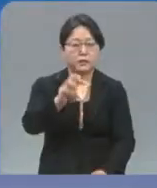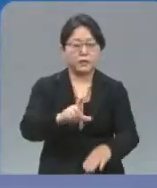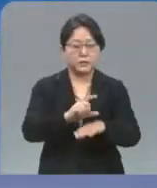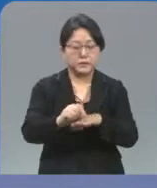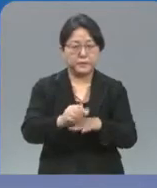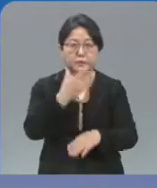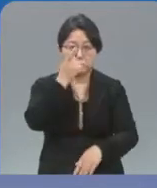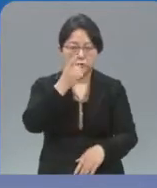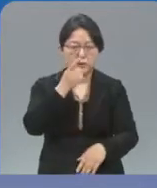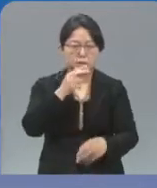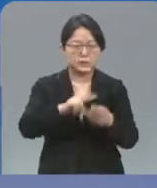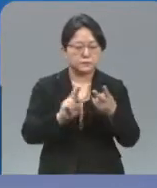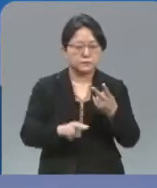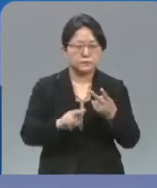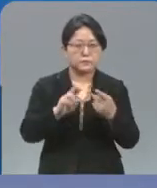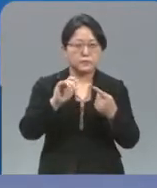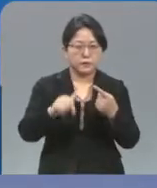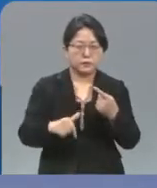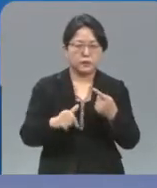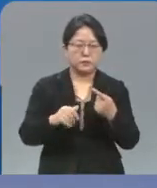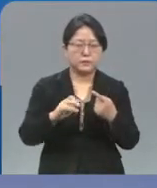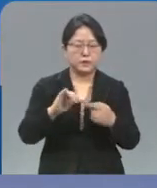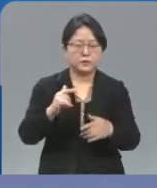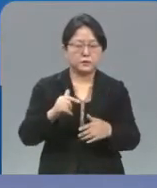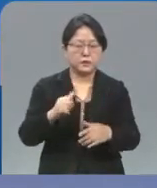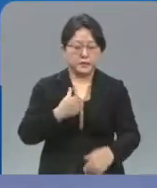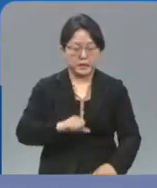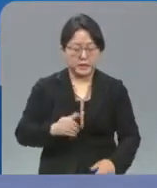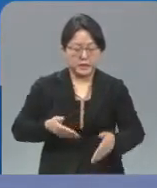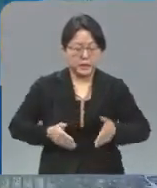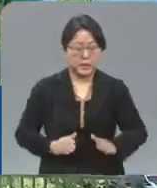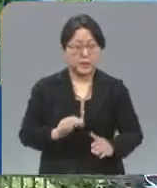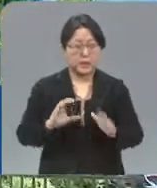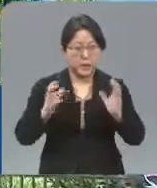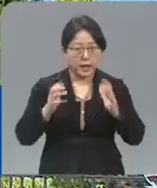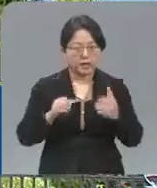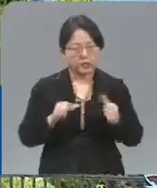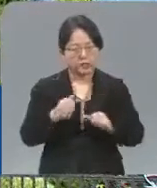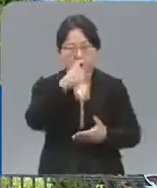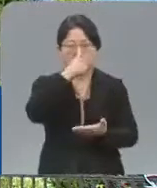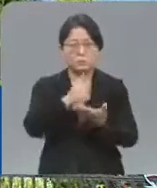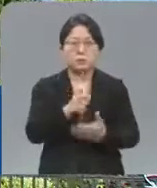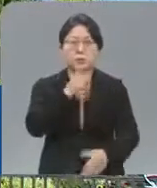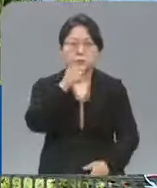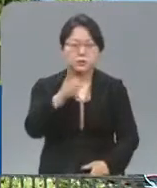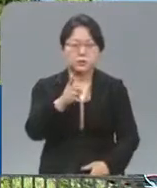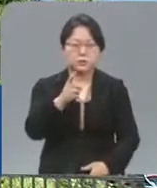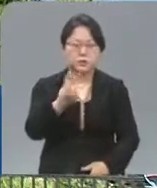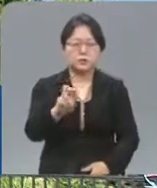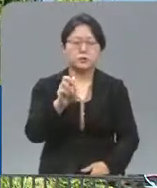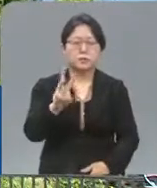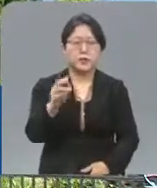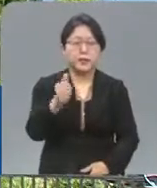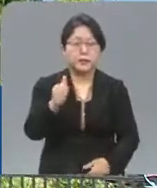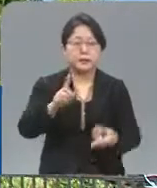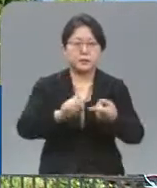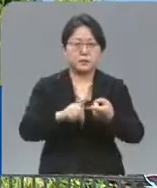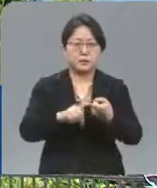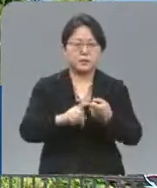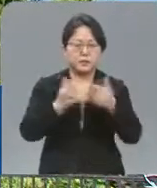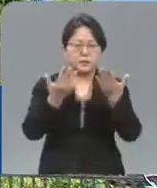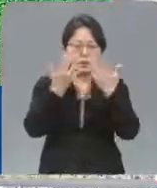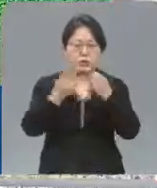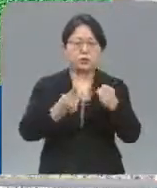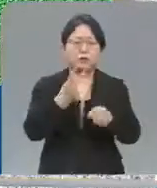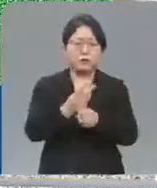광주지법 순천지원 형사 1단독 백지연 판사는 자신이 낳은 아기를 숨지게 한 혐의로 기소된 23살 A씨에 대해 징역